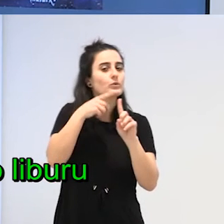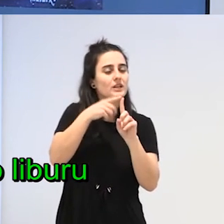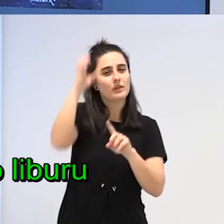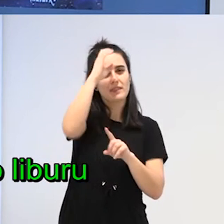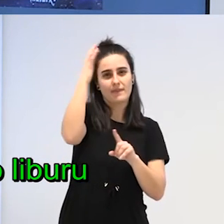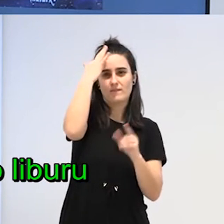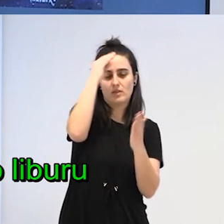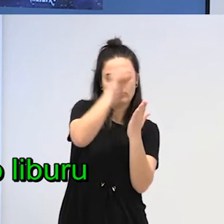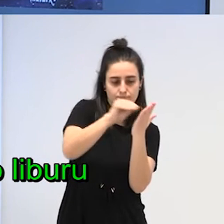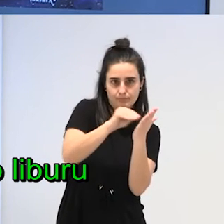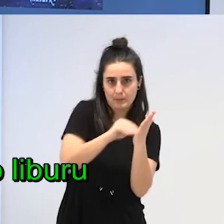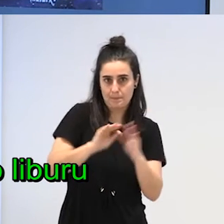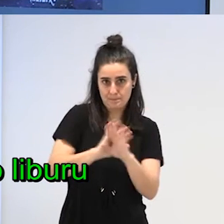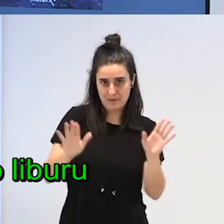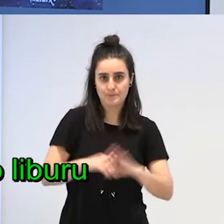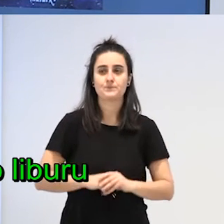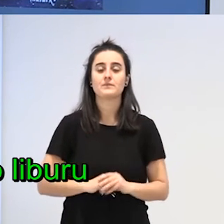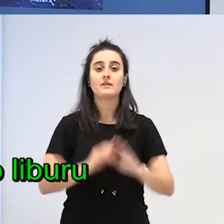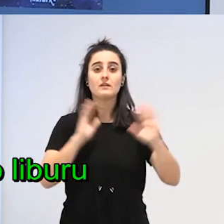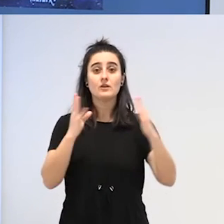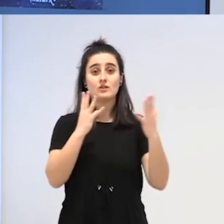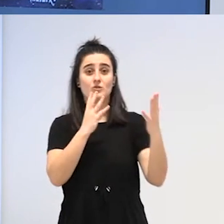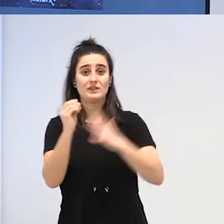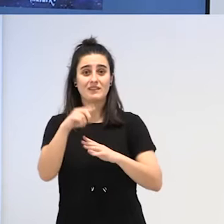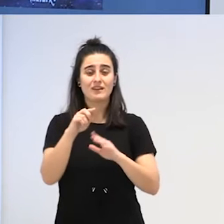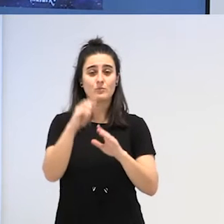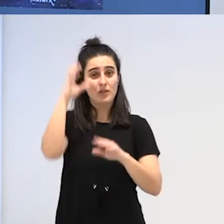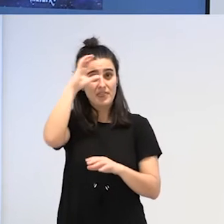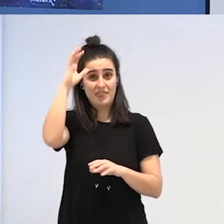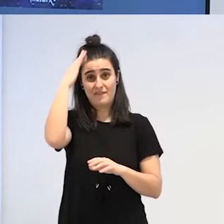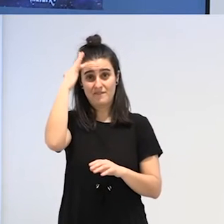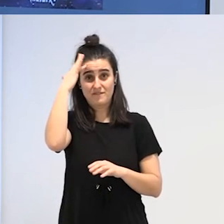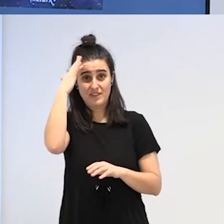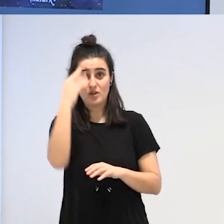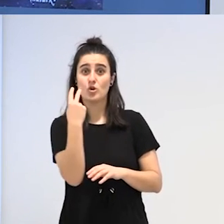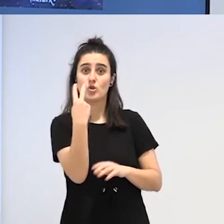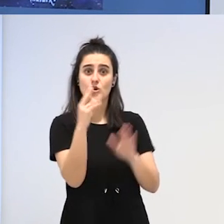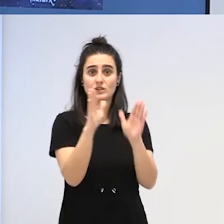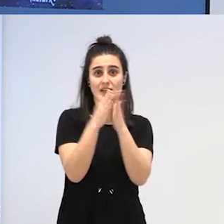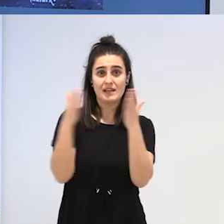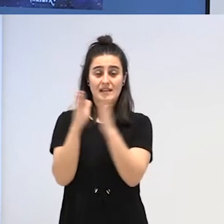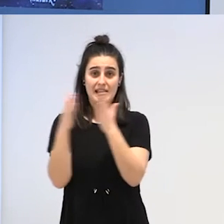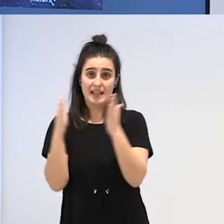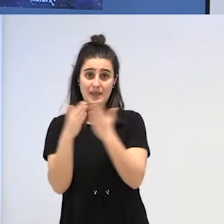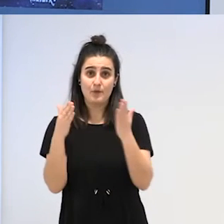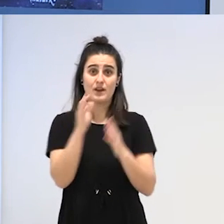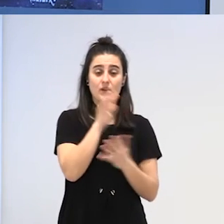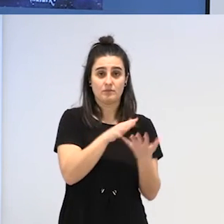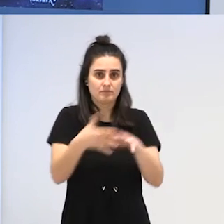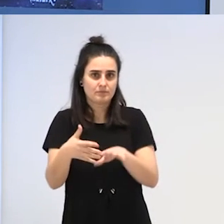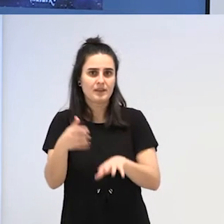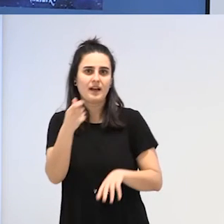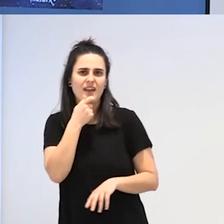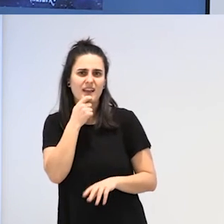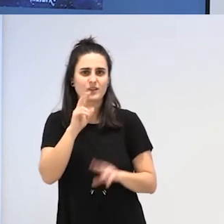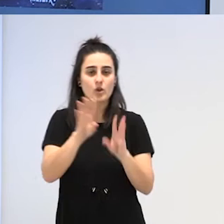80ko hamarkadan bi zientzia fikzio liburu argitaratu zituen, biharkoroitzapenak ingelesera itzulita dagoena, eta novela labur